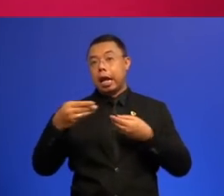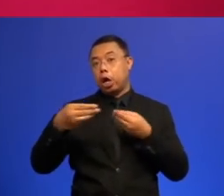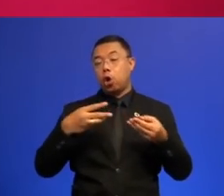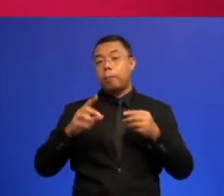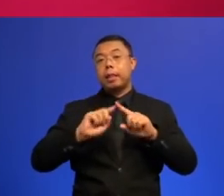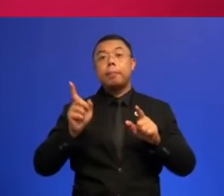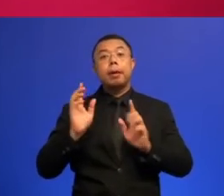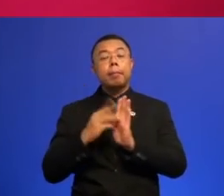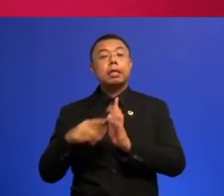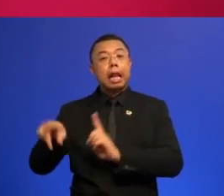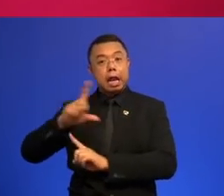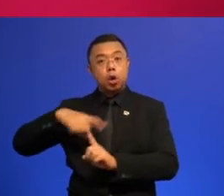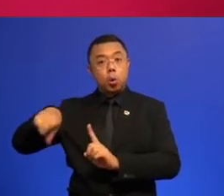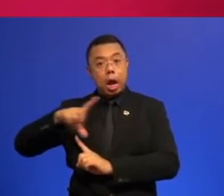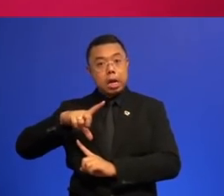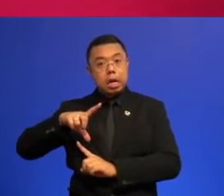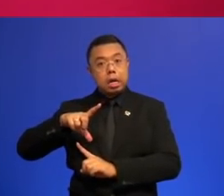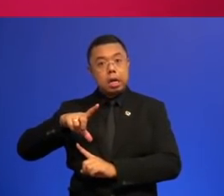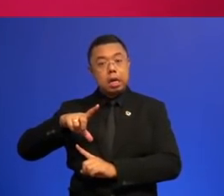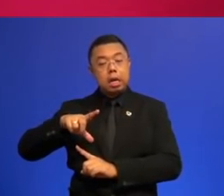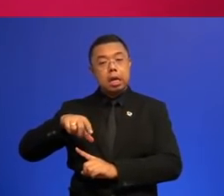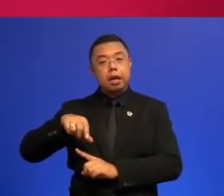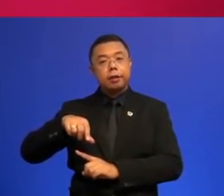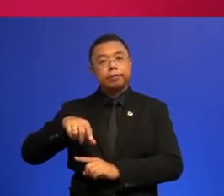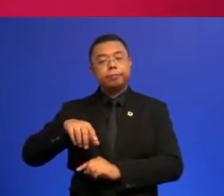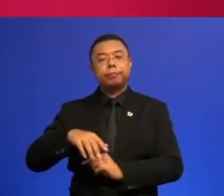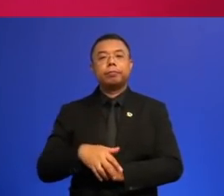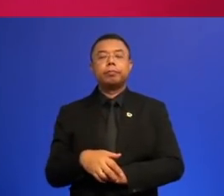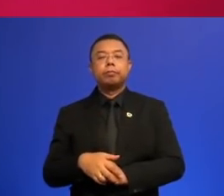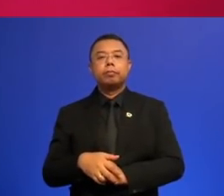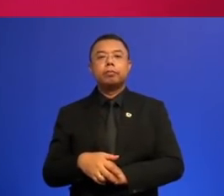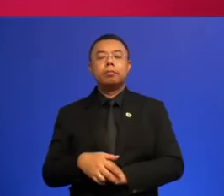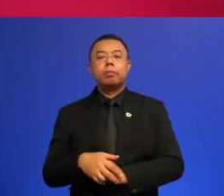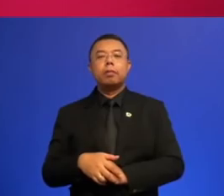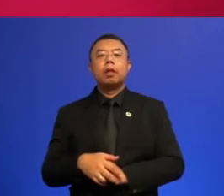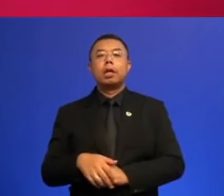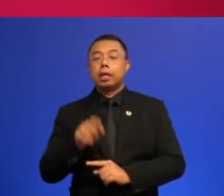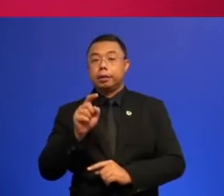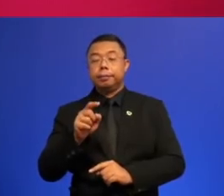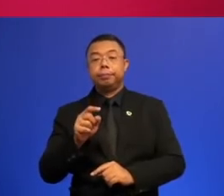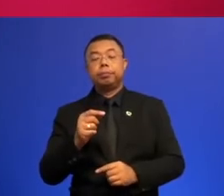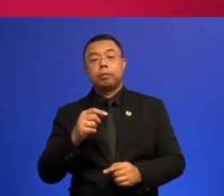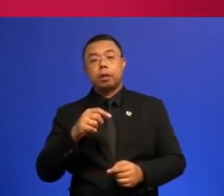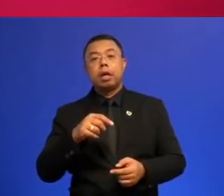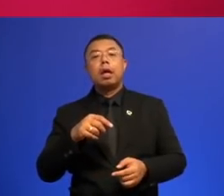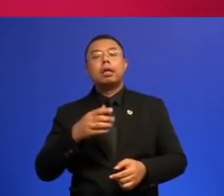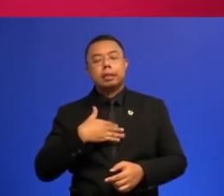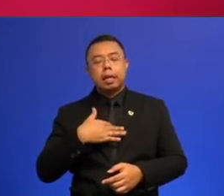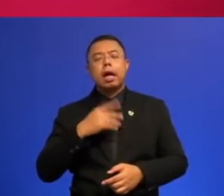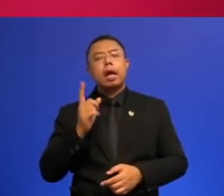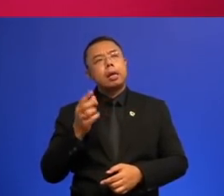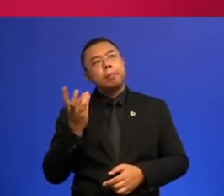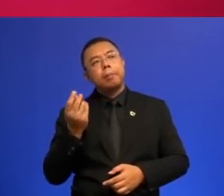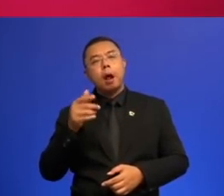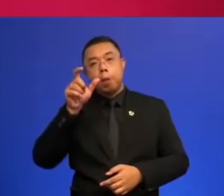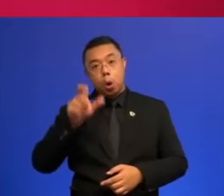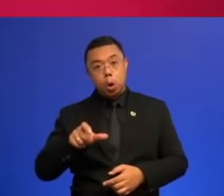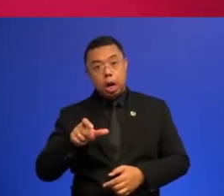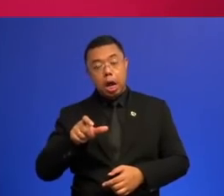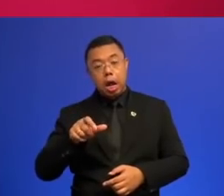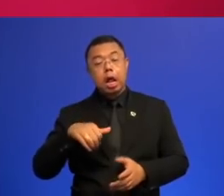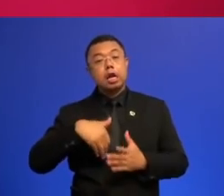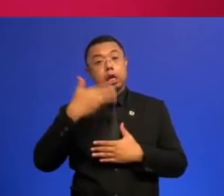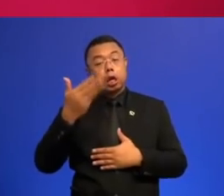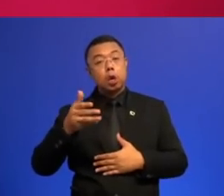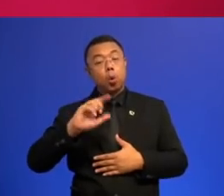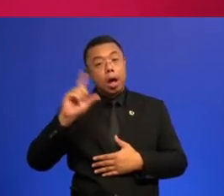juga, masalah lingkungan. Itu masalahnya. Makanya begini Bapak Ibu, saya ini akan ada beberapa orang yang di luar